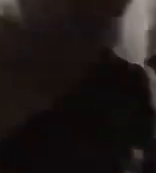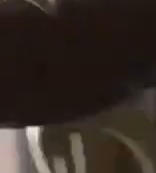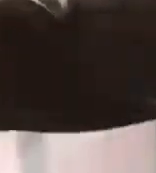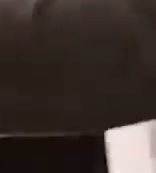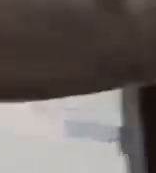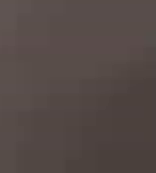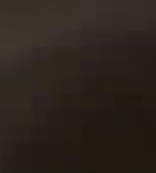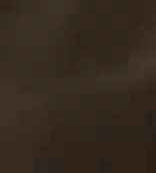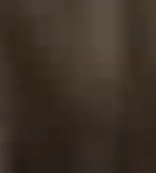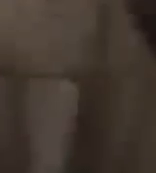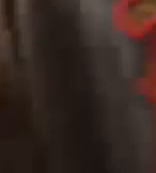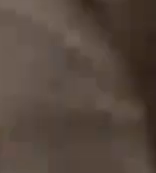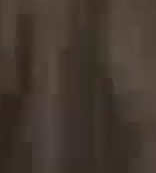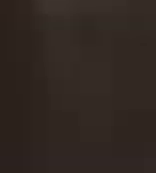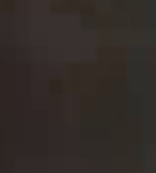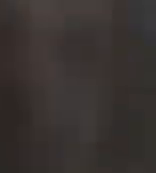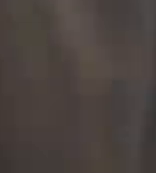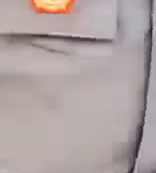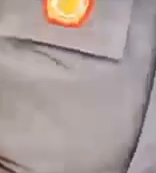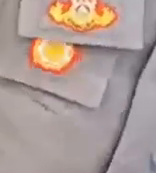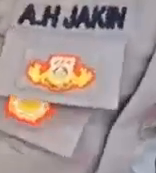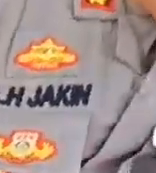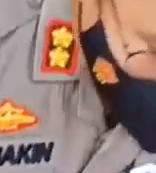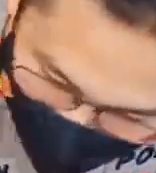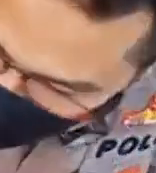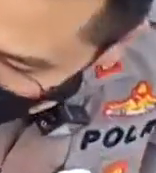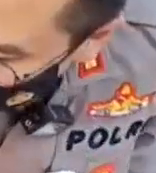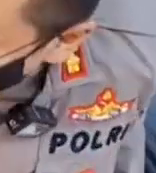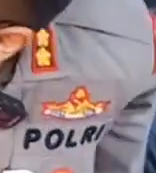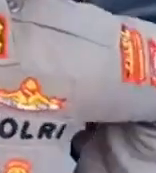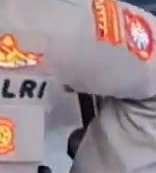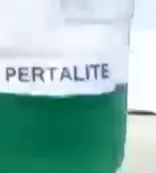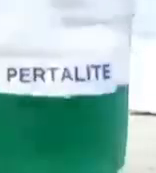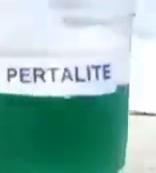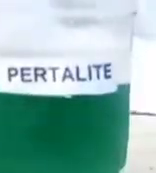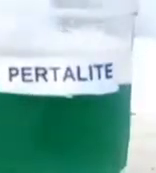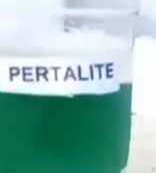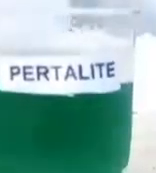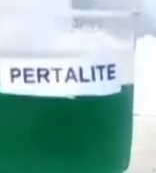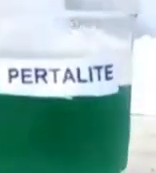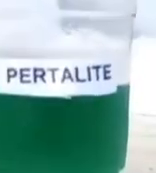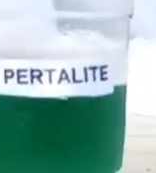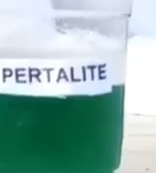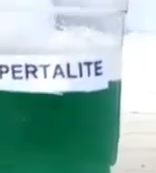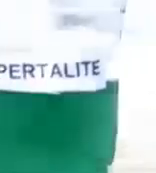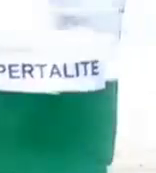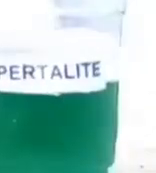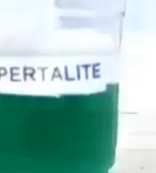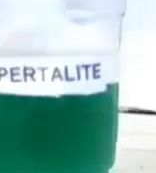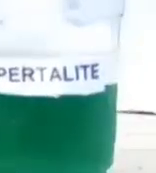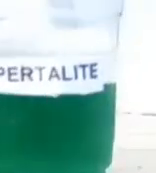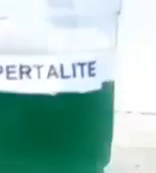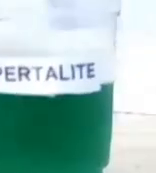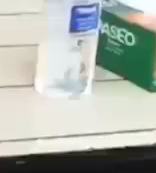Aparat Polsek Ketapang membongkar dugaan pemalsuan bahan bakar minyak BBM. Uniknya, praktik itu dilakukan dengan mengubah BBM